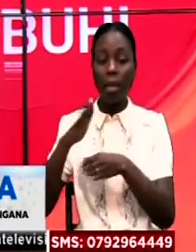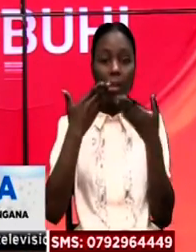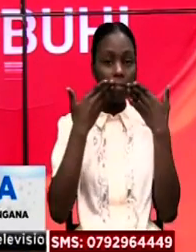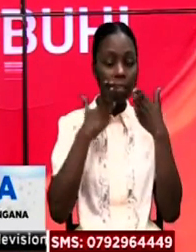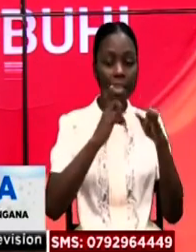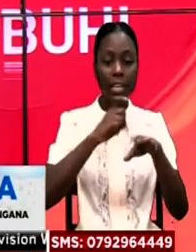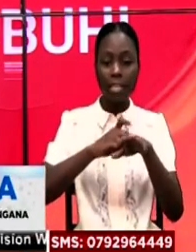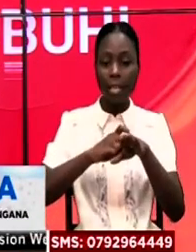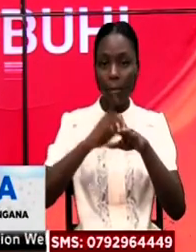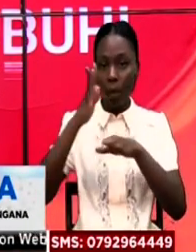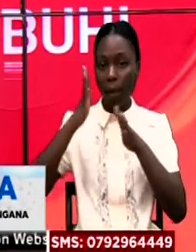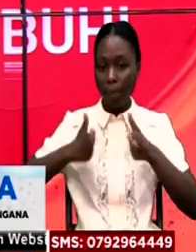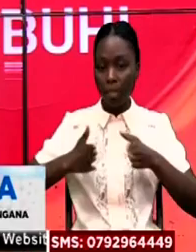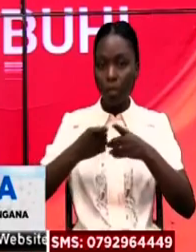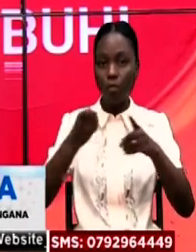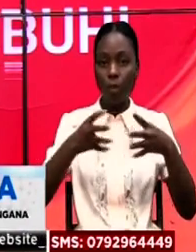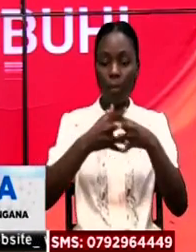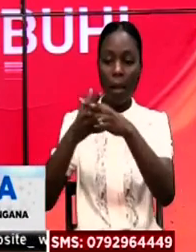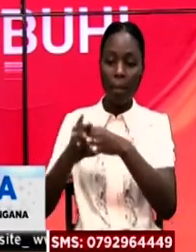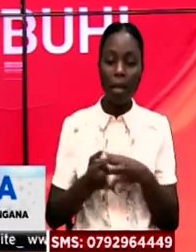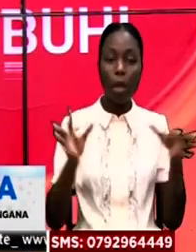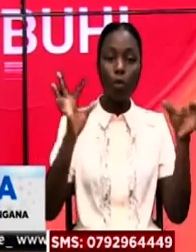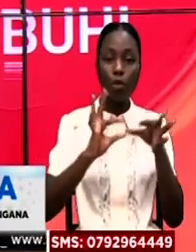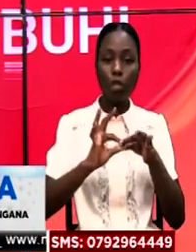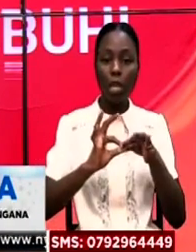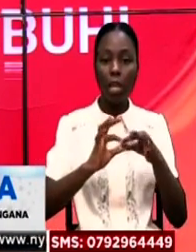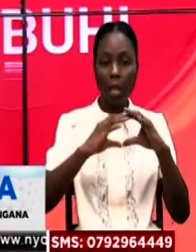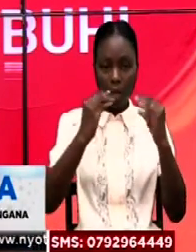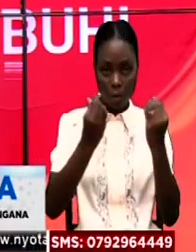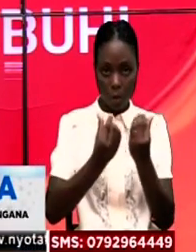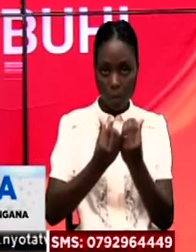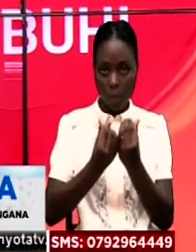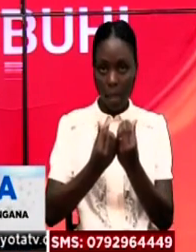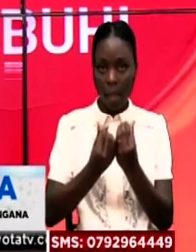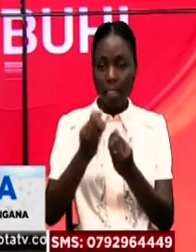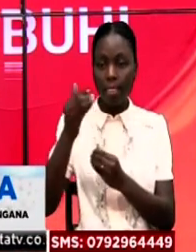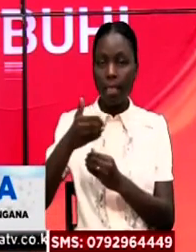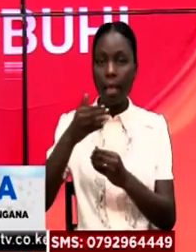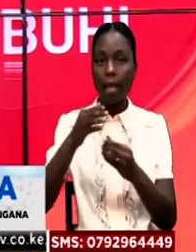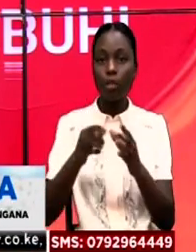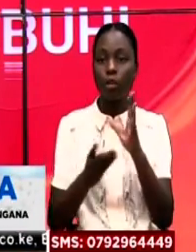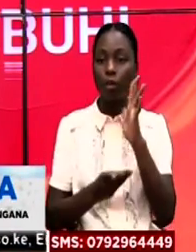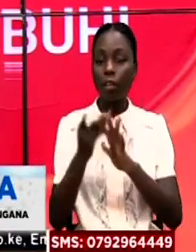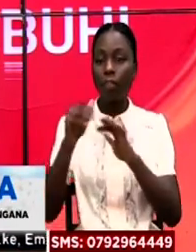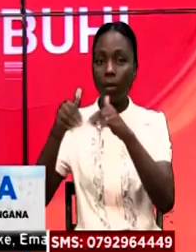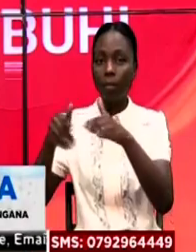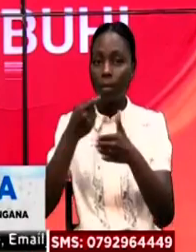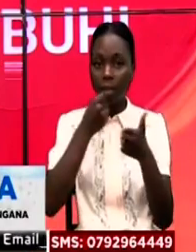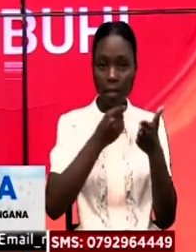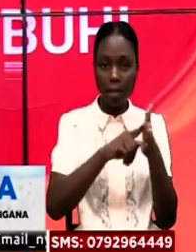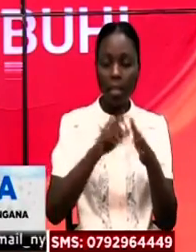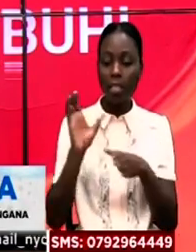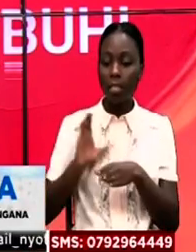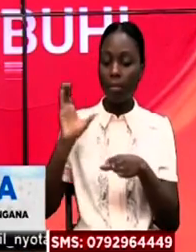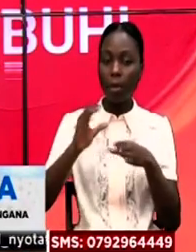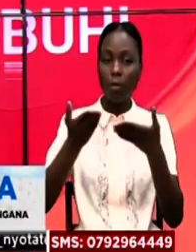kikomo baada ya mwekezaaji moja kungana na vyama vya mashirika ya mpunga katikeneo hilo boresha kilimu hito Mwenye kiti ya